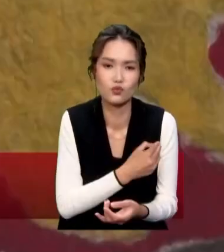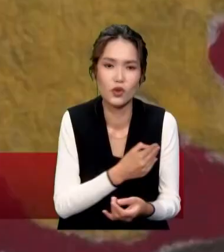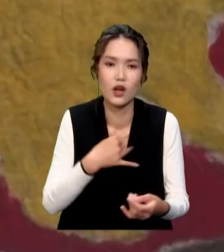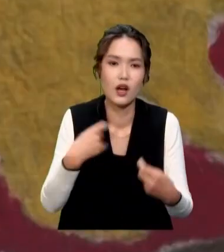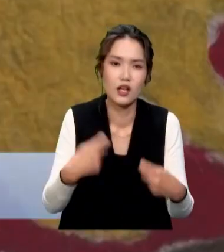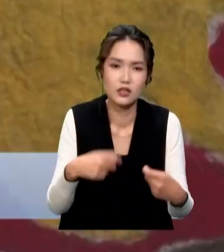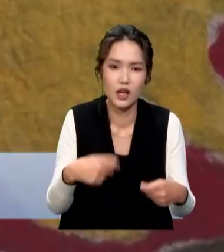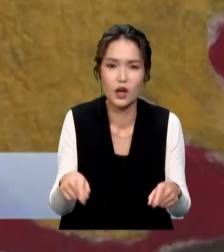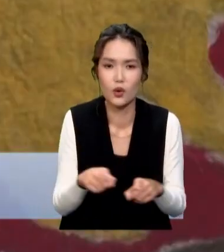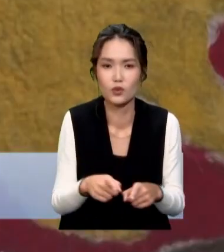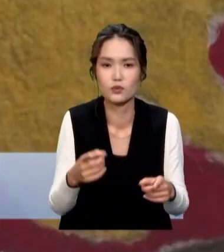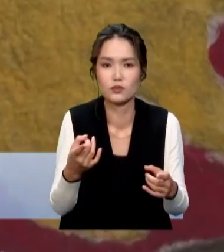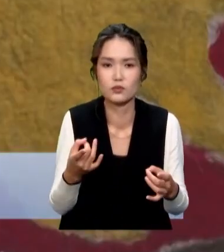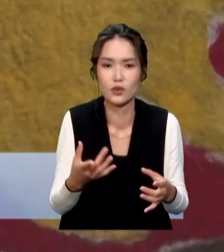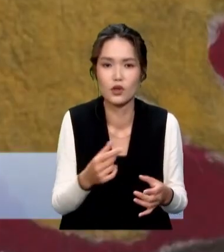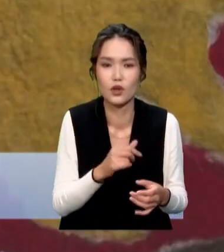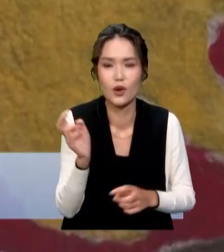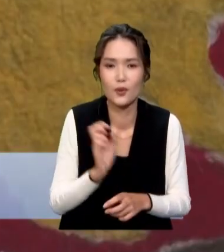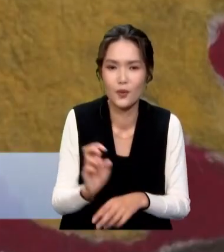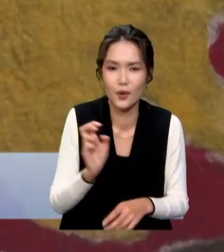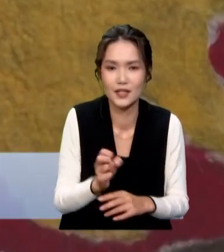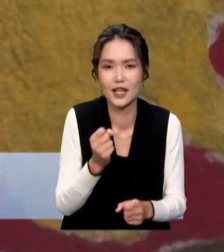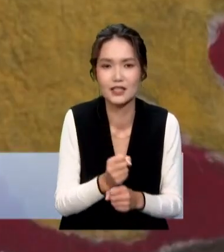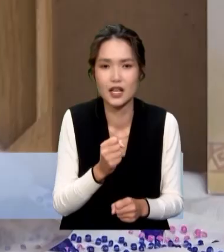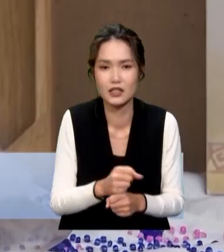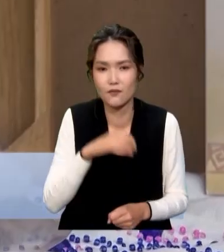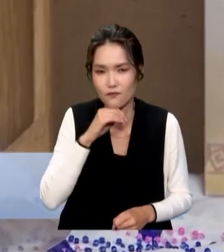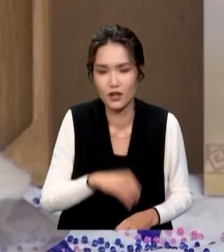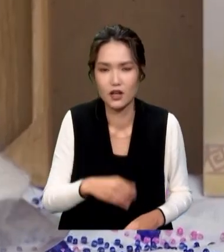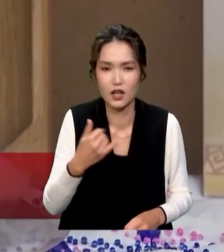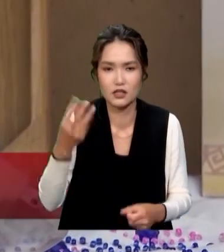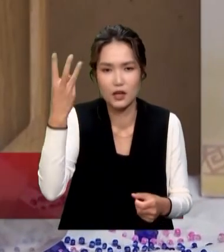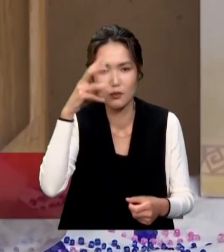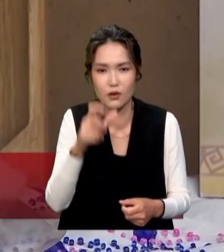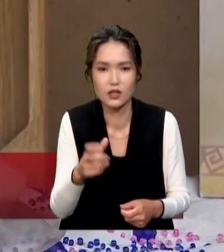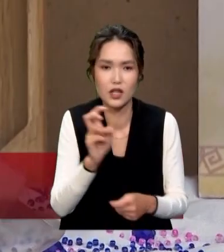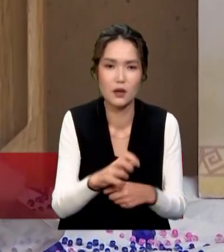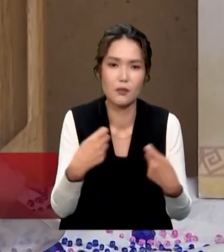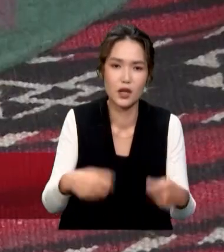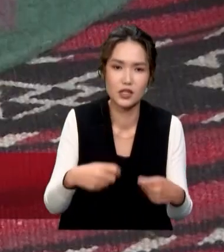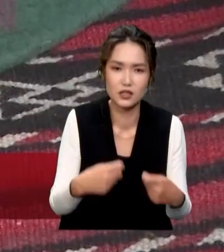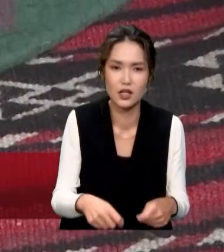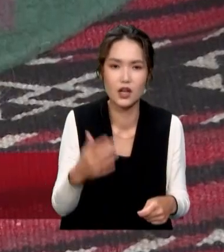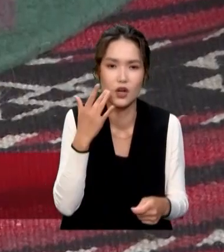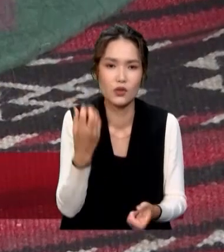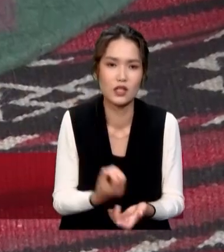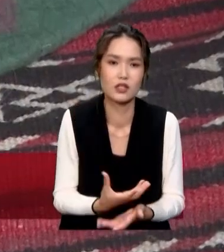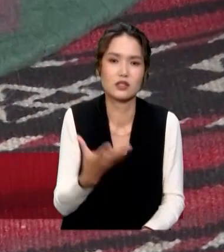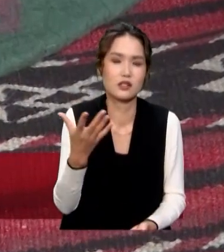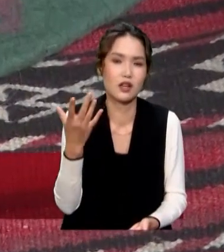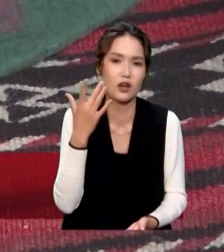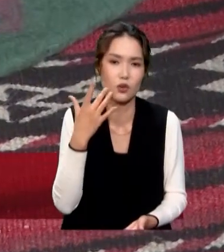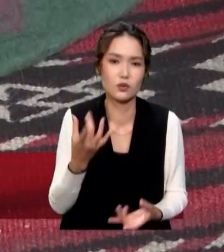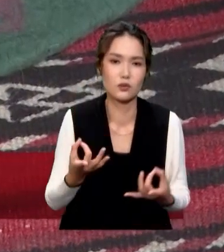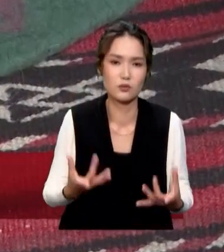сатушы емеспіз ғой. Біз өндіретін жасаушы шеберміз біз. Магазиндерге барсам, сатушылар одан бетер қымбаттатып жіберді дағыны, одан кейін